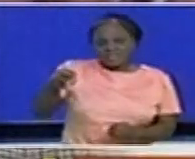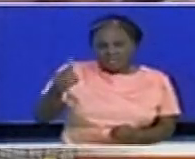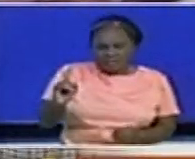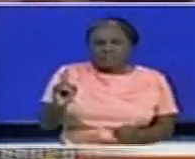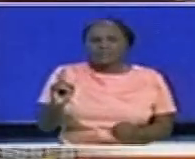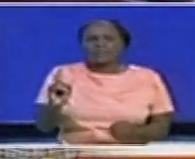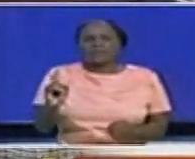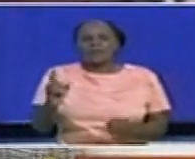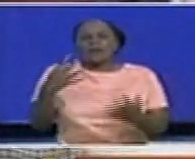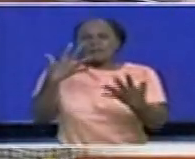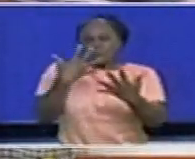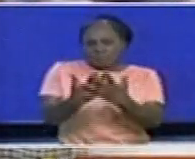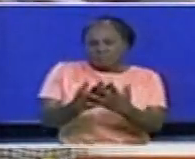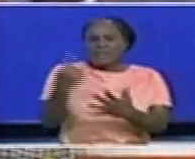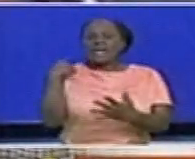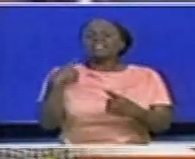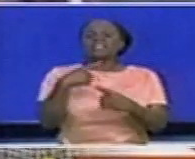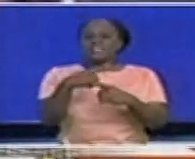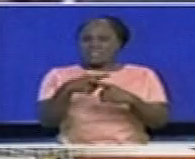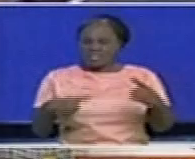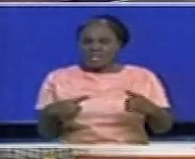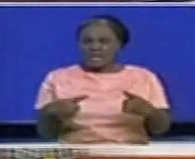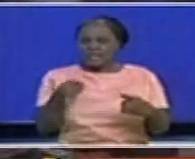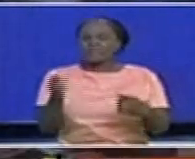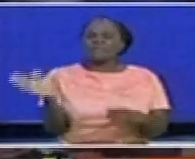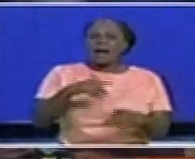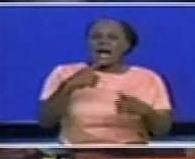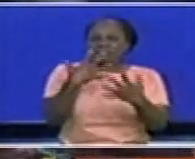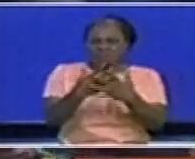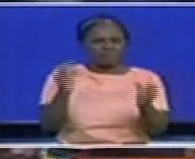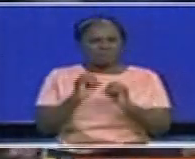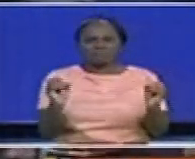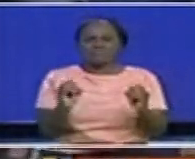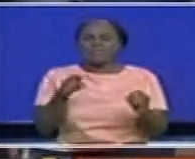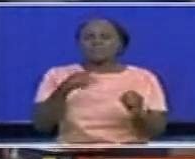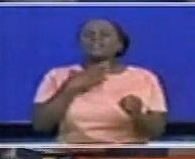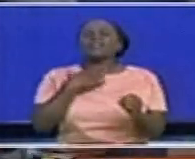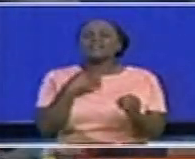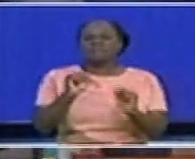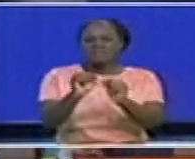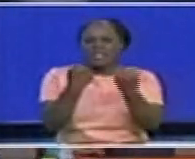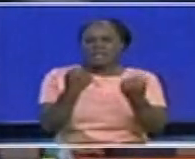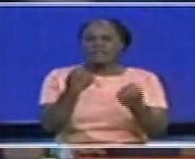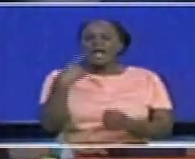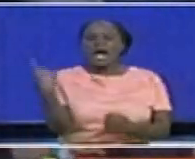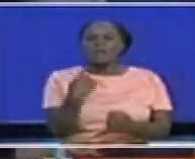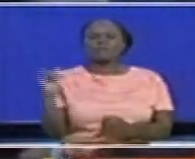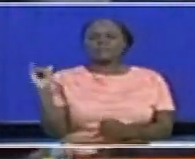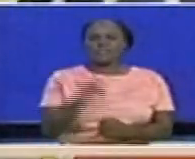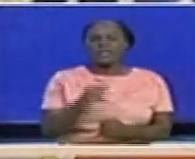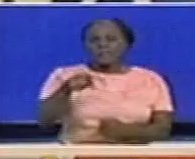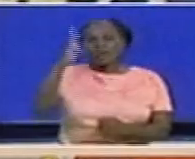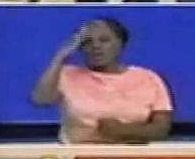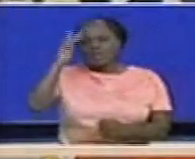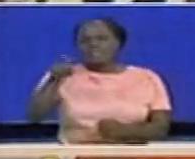like committee, na alitoka last year. Na hangetaka kurudi kukamete kwa sababu aliteseka sana. Mshana huyo alinusurika na kusalia peke yake. Mwenyeji anamfahamu jamaa